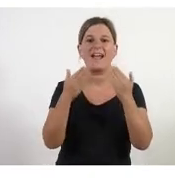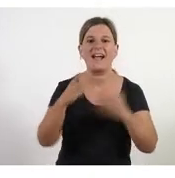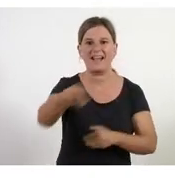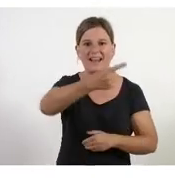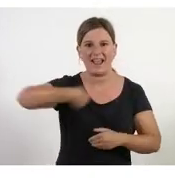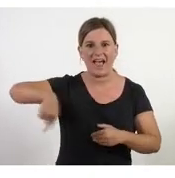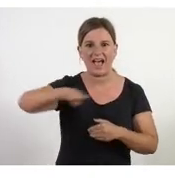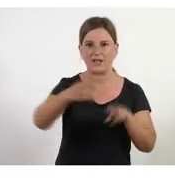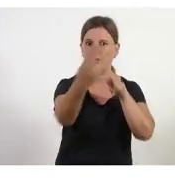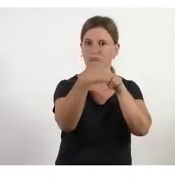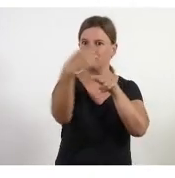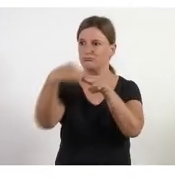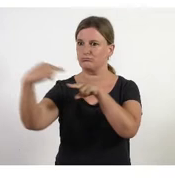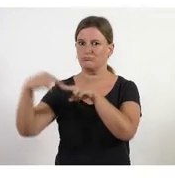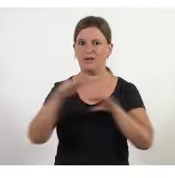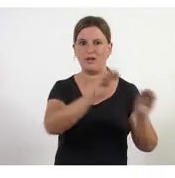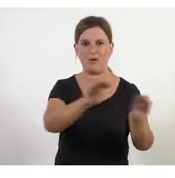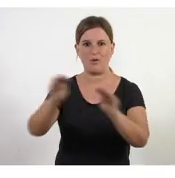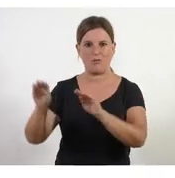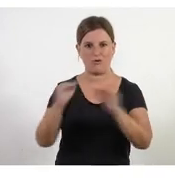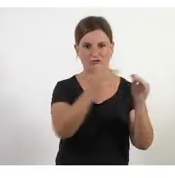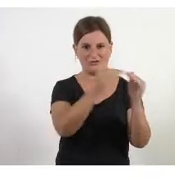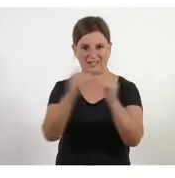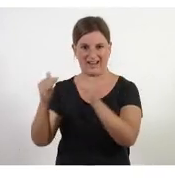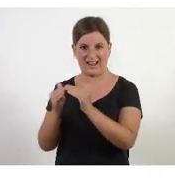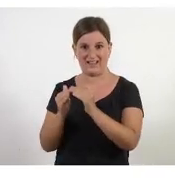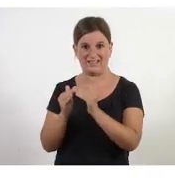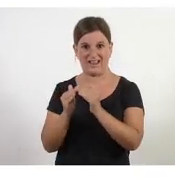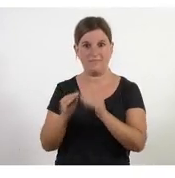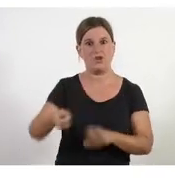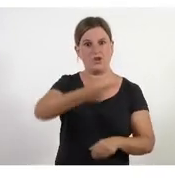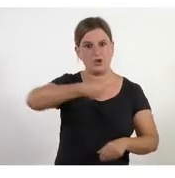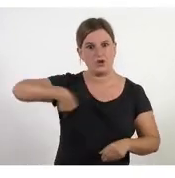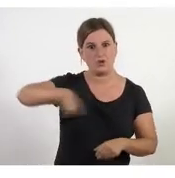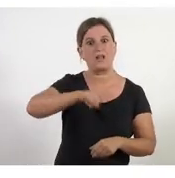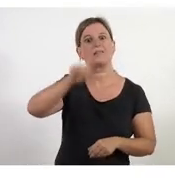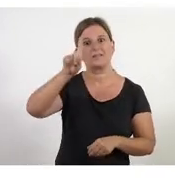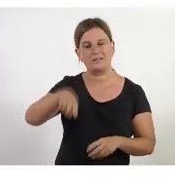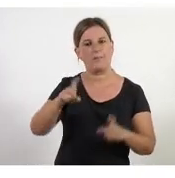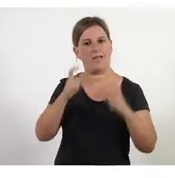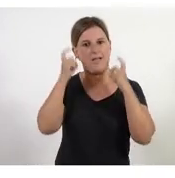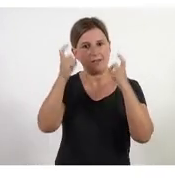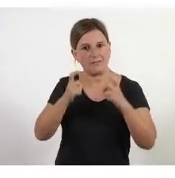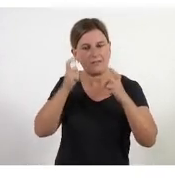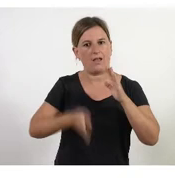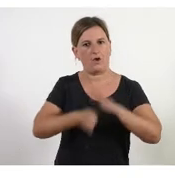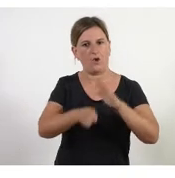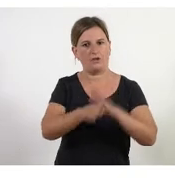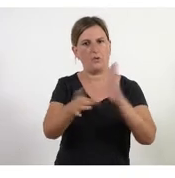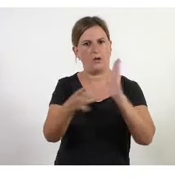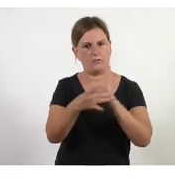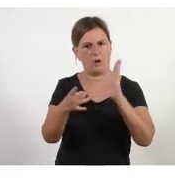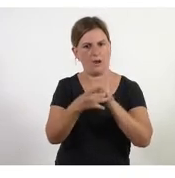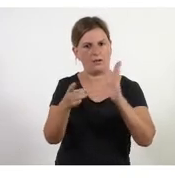connectar-vos des de casa i nosaltres també, com des de la DGAC, hem fet un esforç per intentar mantenir la qualitat de les ponències,